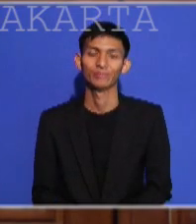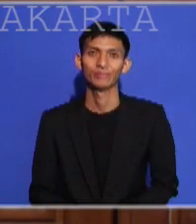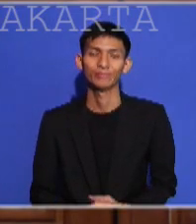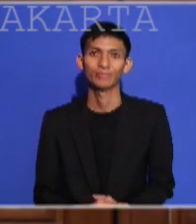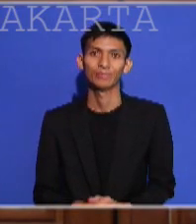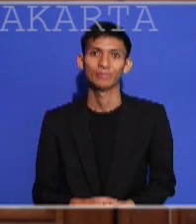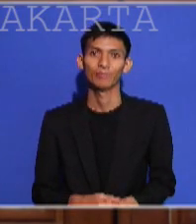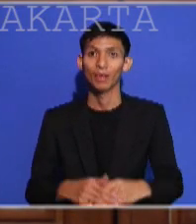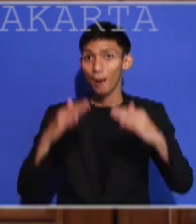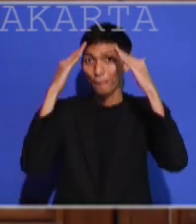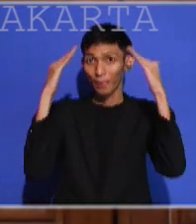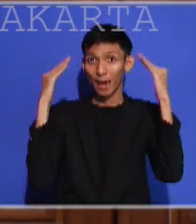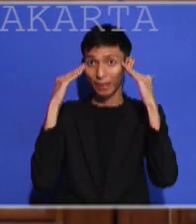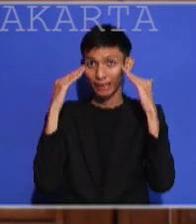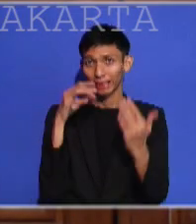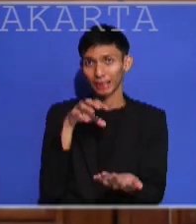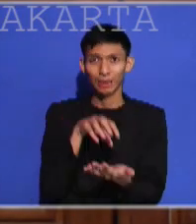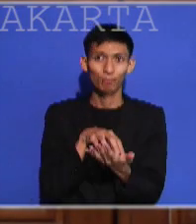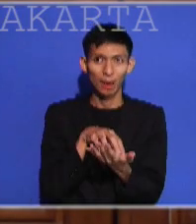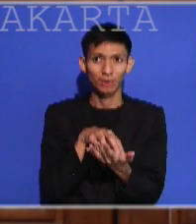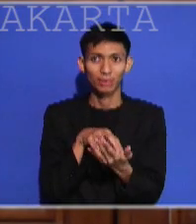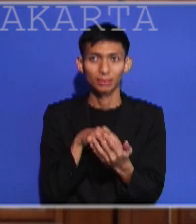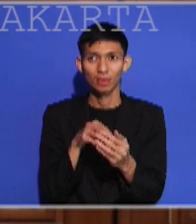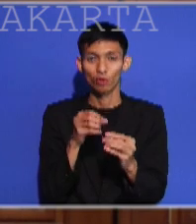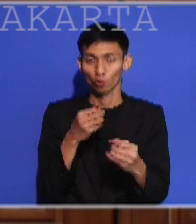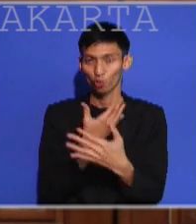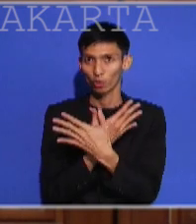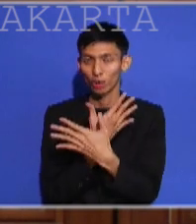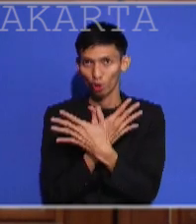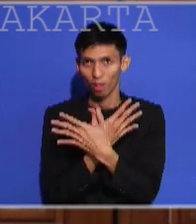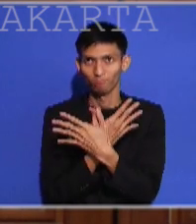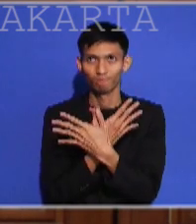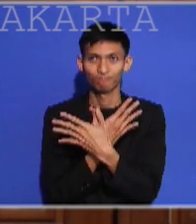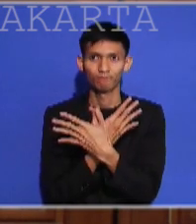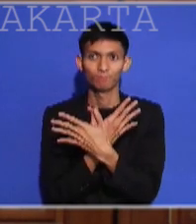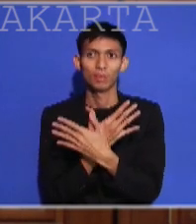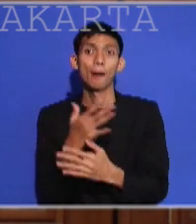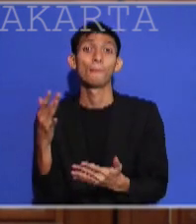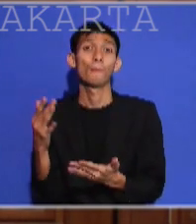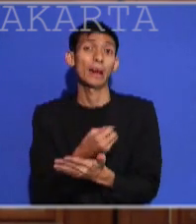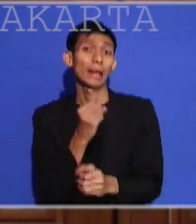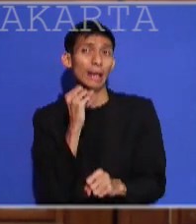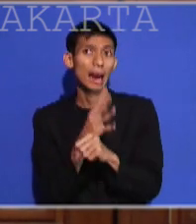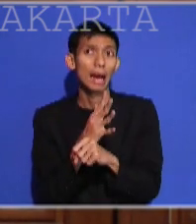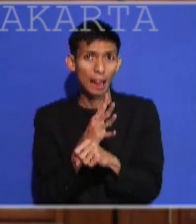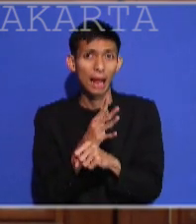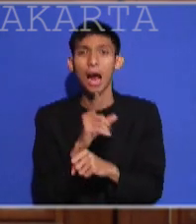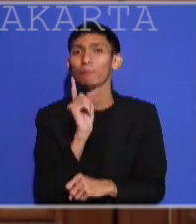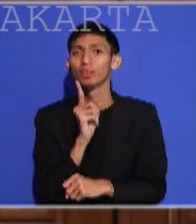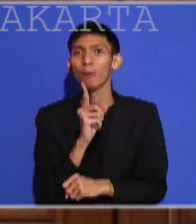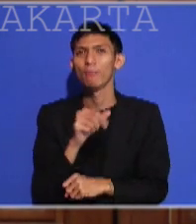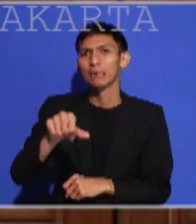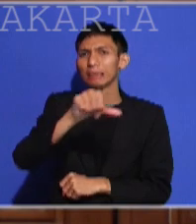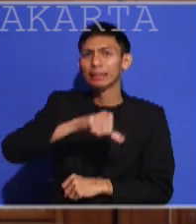Kadang tani ing laladan pesisir Sading, Giri Subo Gunung Kidul nemai gagal panen jalaran kiranging toyo kangge ngoncori